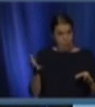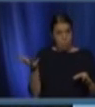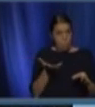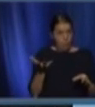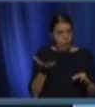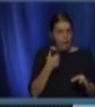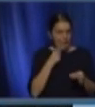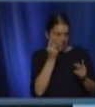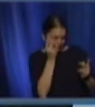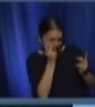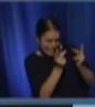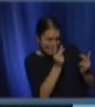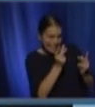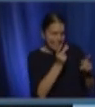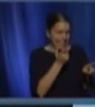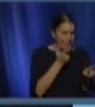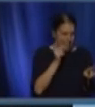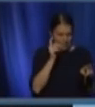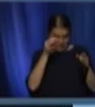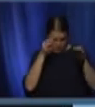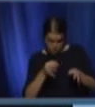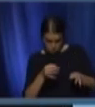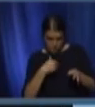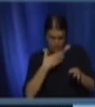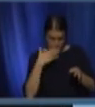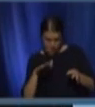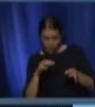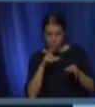aller vers la moins pire des